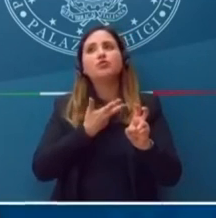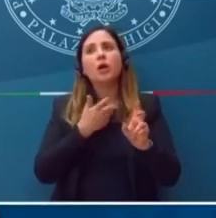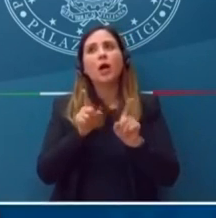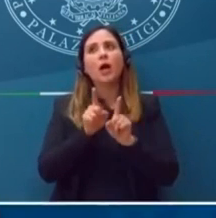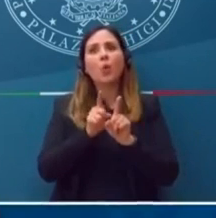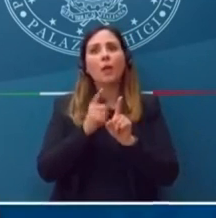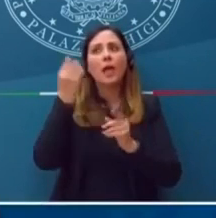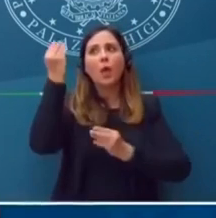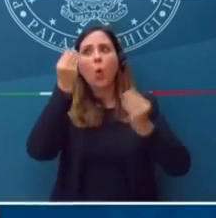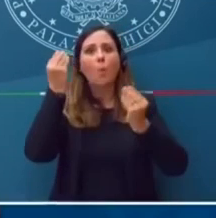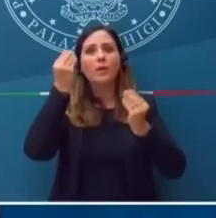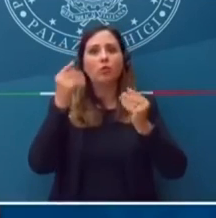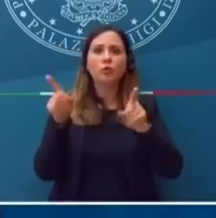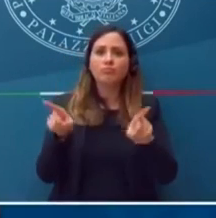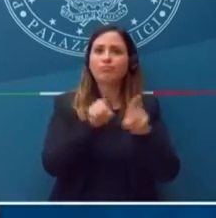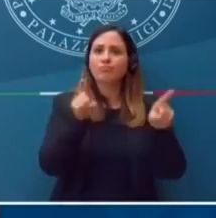senza,